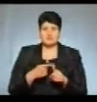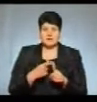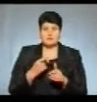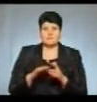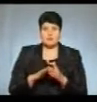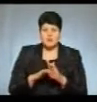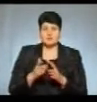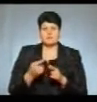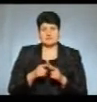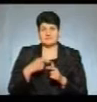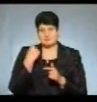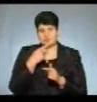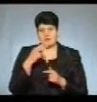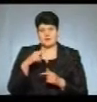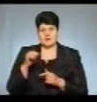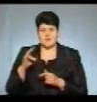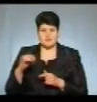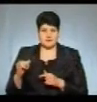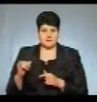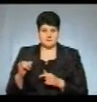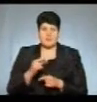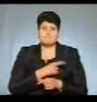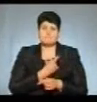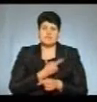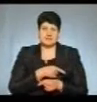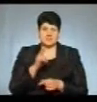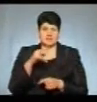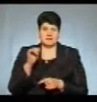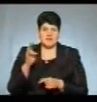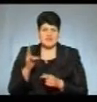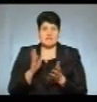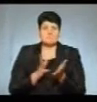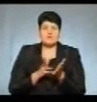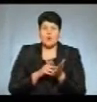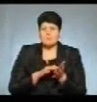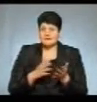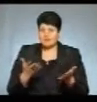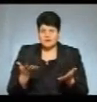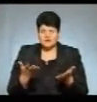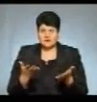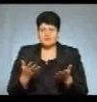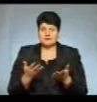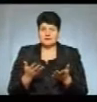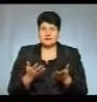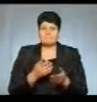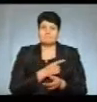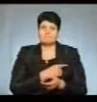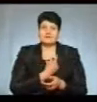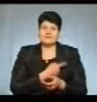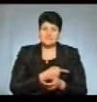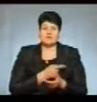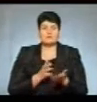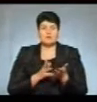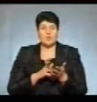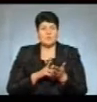є персональні дані. Медичні дані, біометричні дані, чи стосуються вони до персональних даних? Медичні і біометричні дані, а